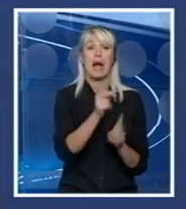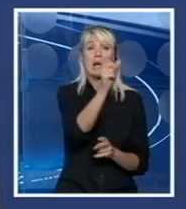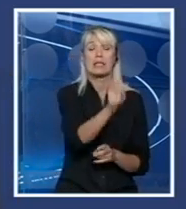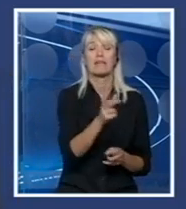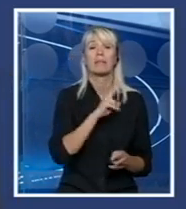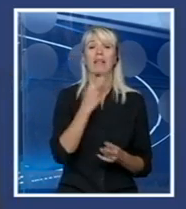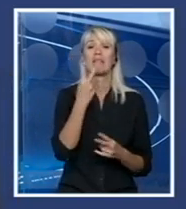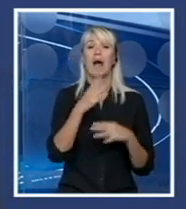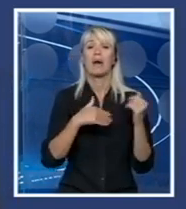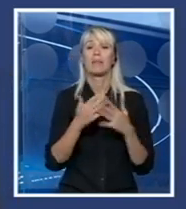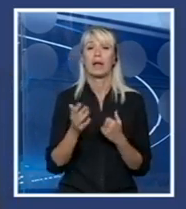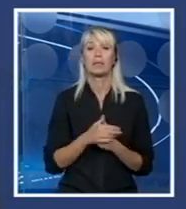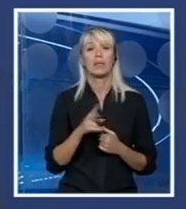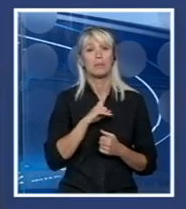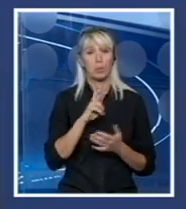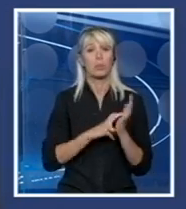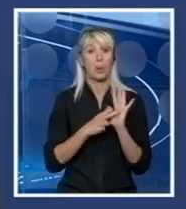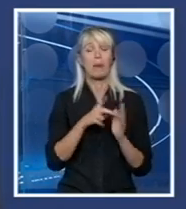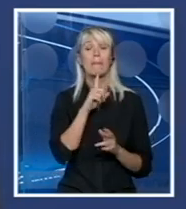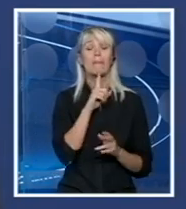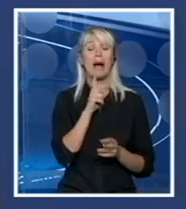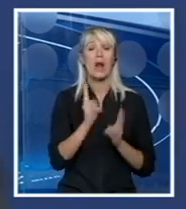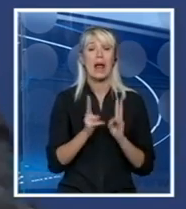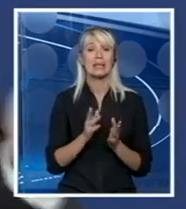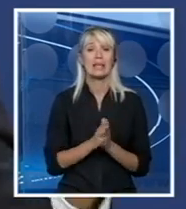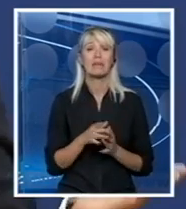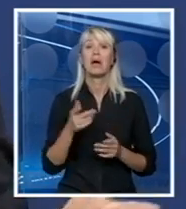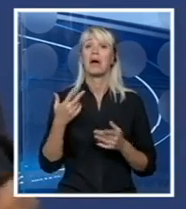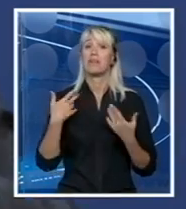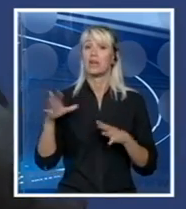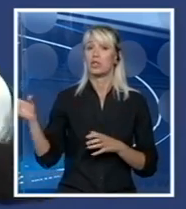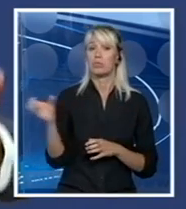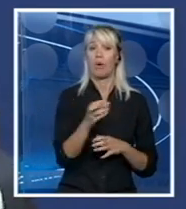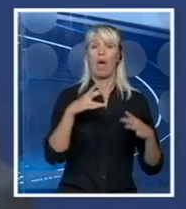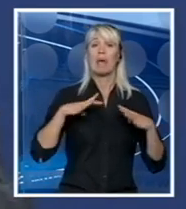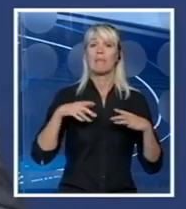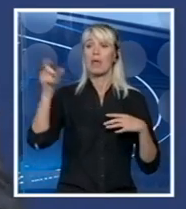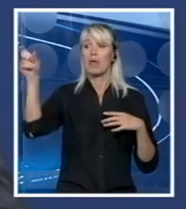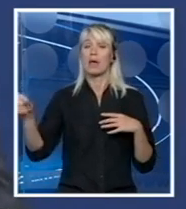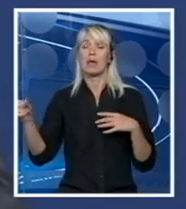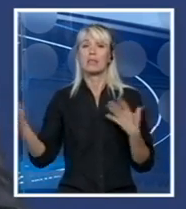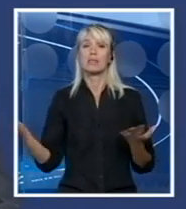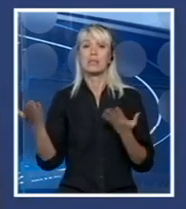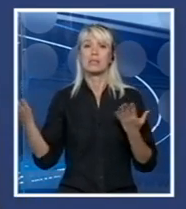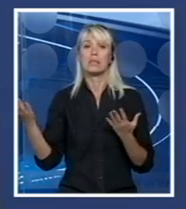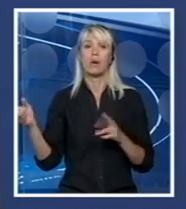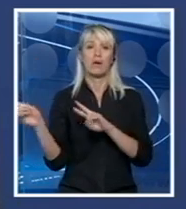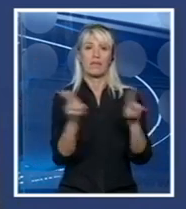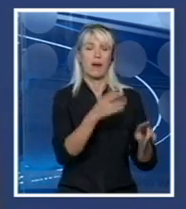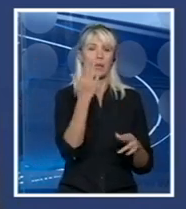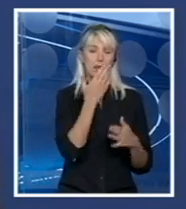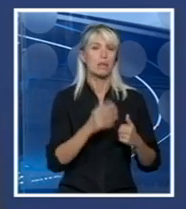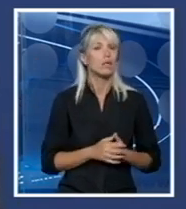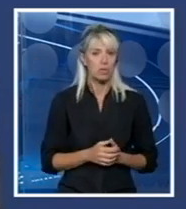drže i penzioneri časove. Jer ako ode matematičar u penziju, a nemate skoro ničega, taj je najpogodniji da nastavi bar neko vreme. Tako da